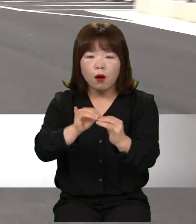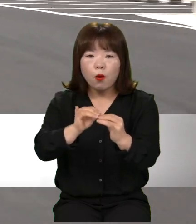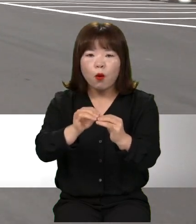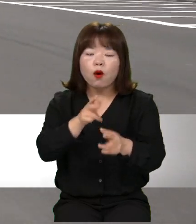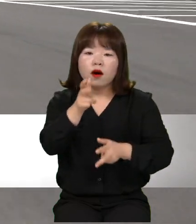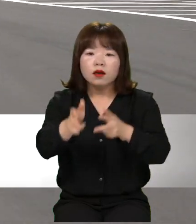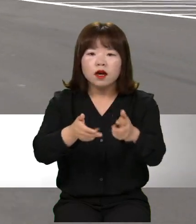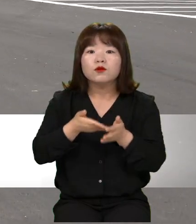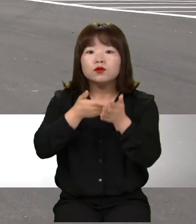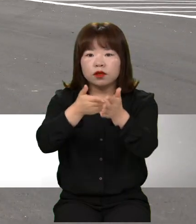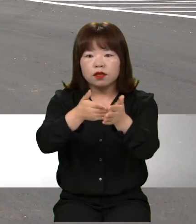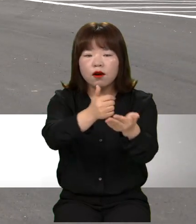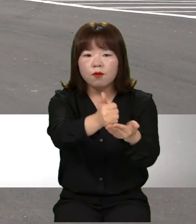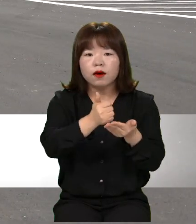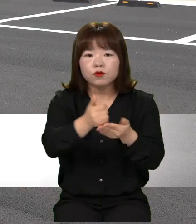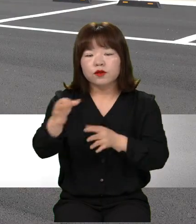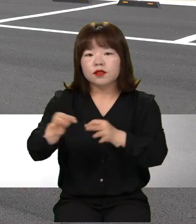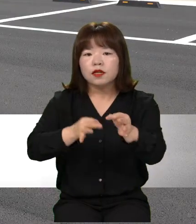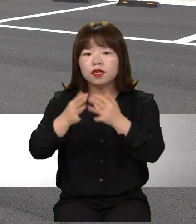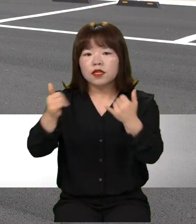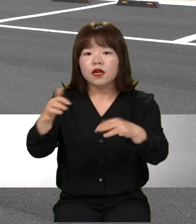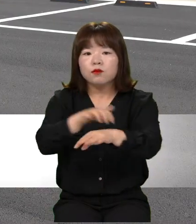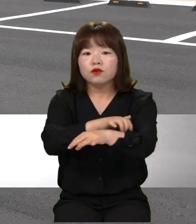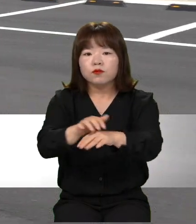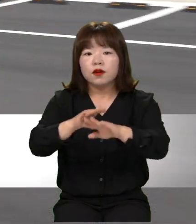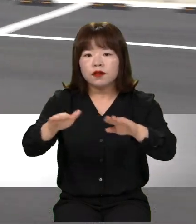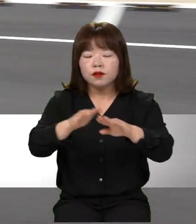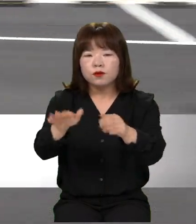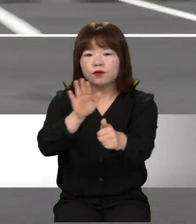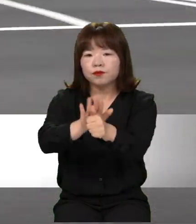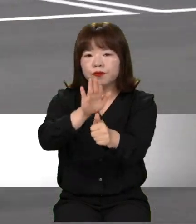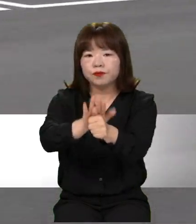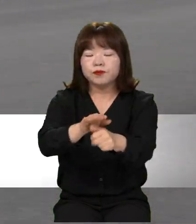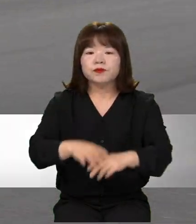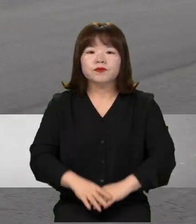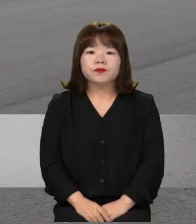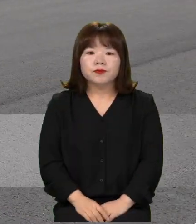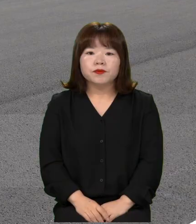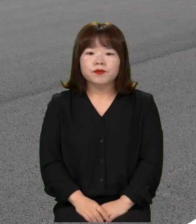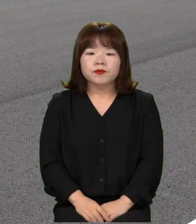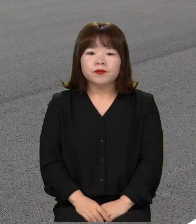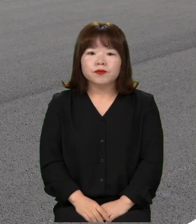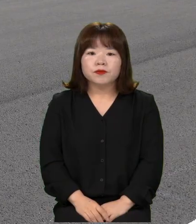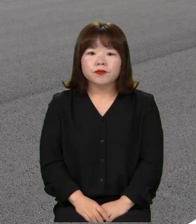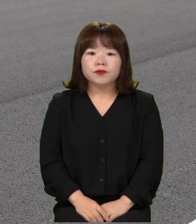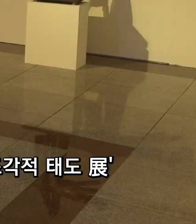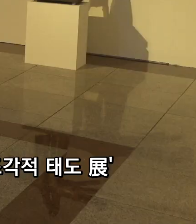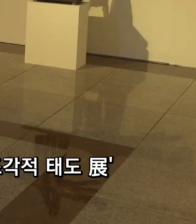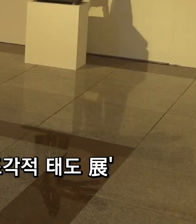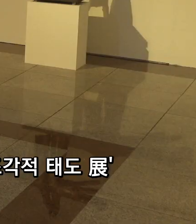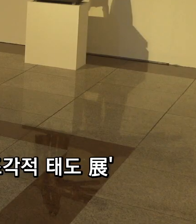공감하고 관련 사업을 추진해 방문객 및 상인들의 불편 해소를 도모했습니다